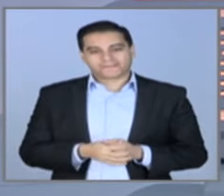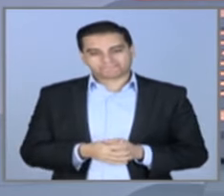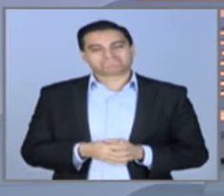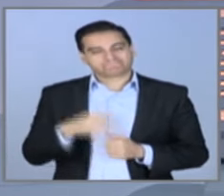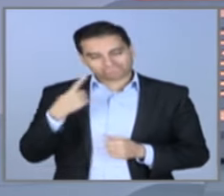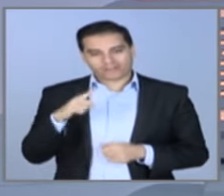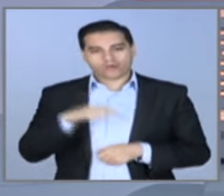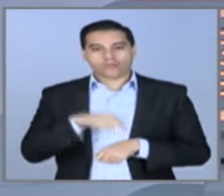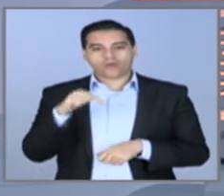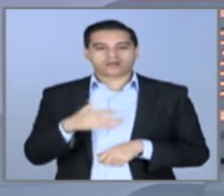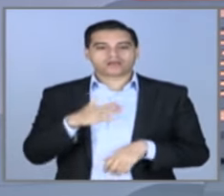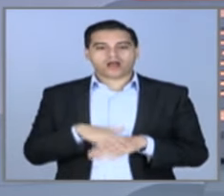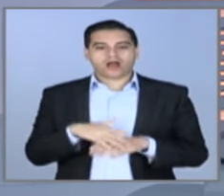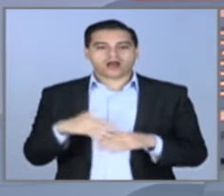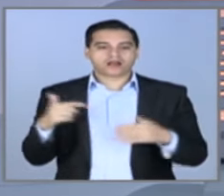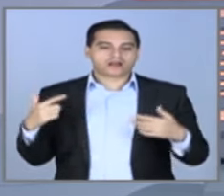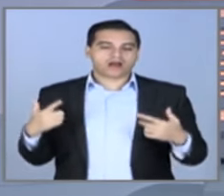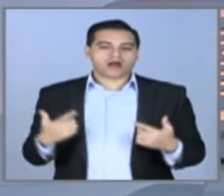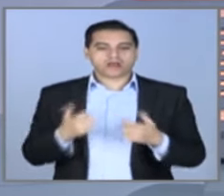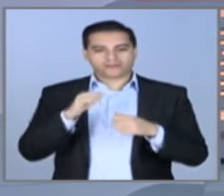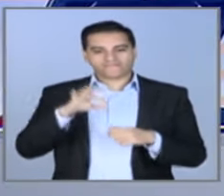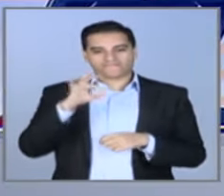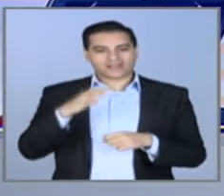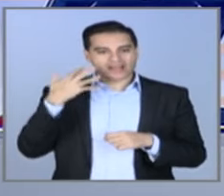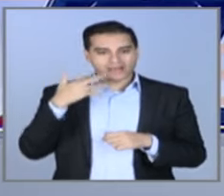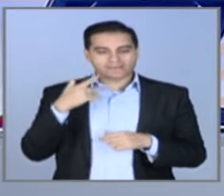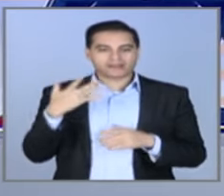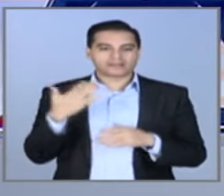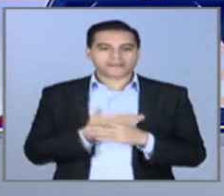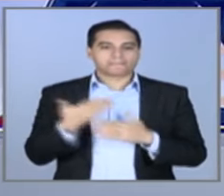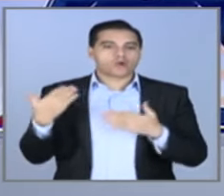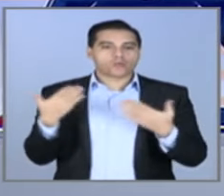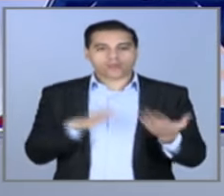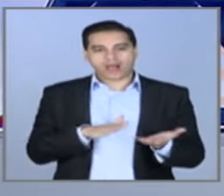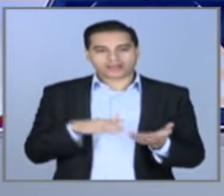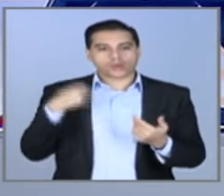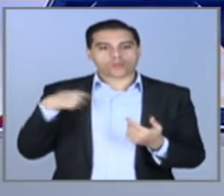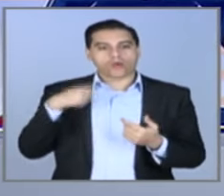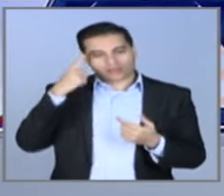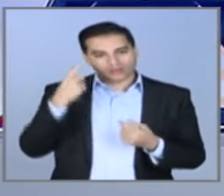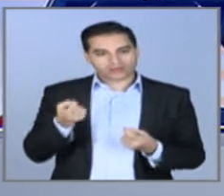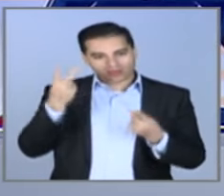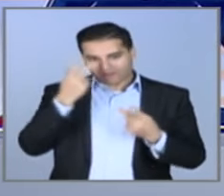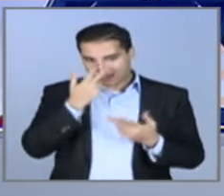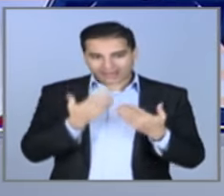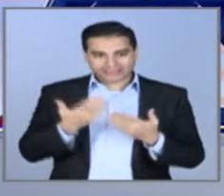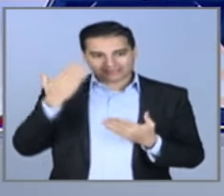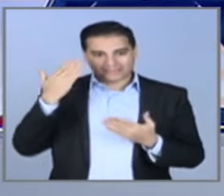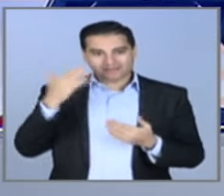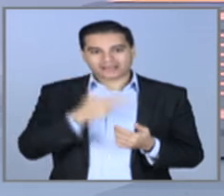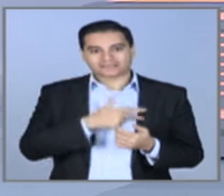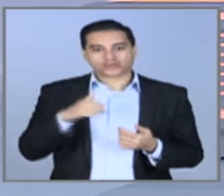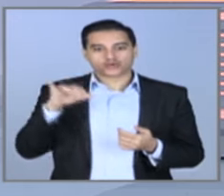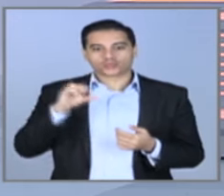ده الهجوم اللي حصل في قبرص لما اختطف طيارة، وتسبب في وفاة وزير الثقافة السابق